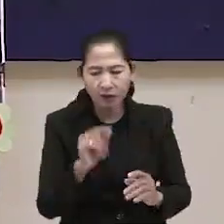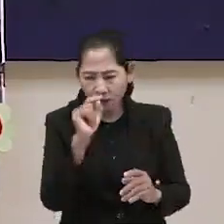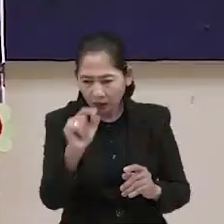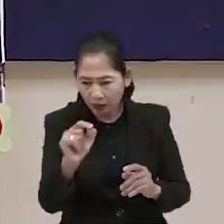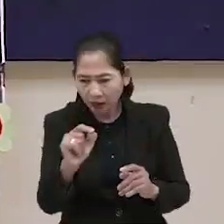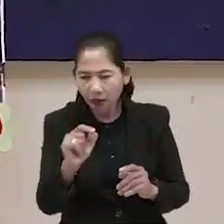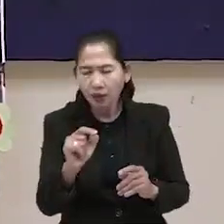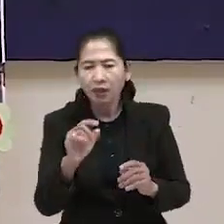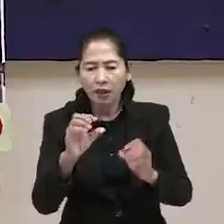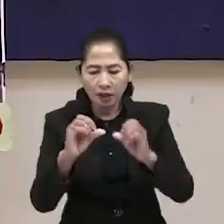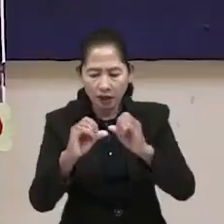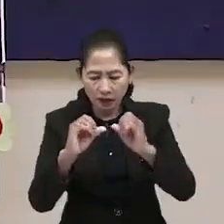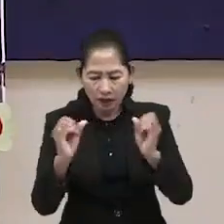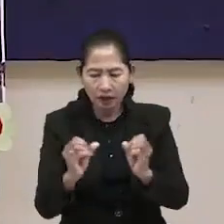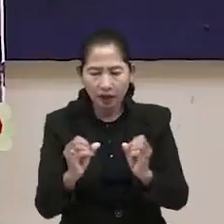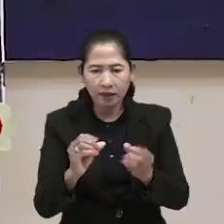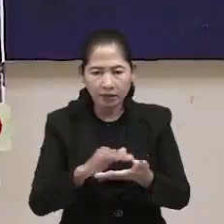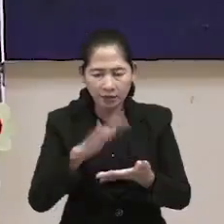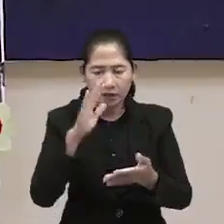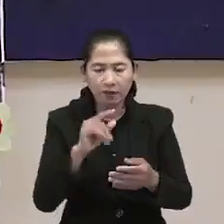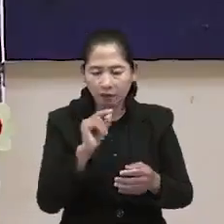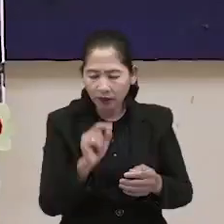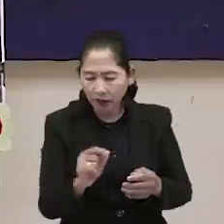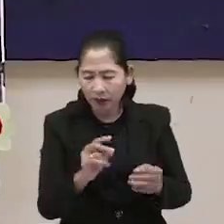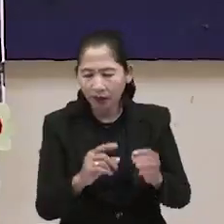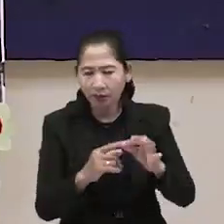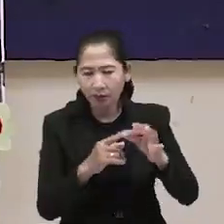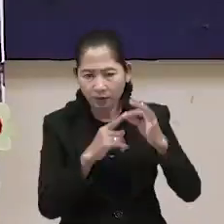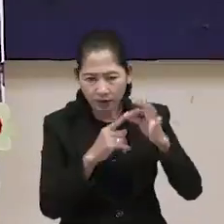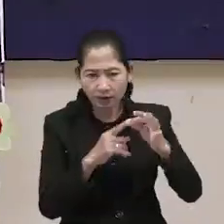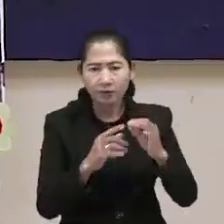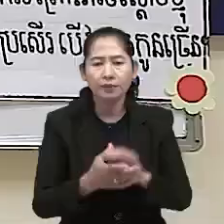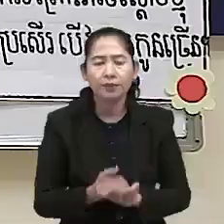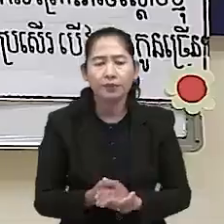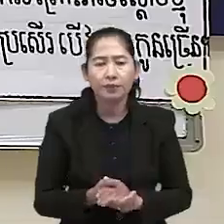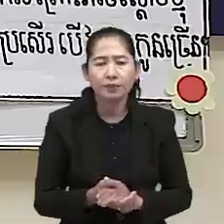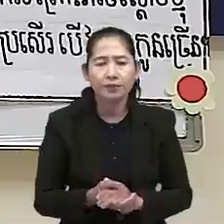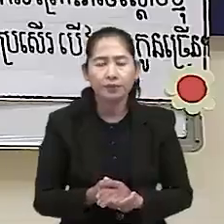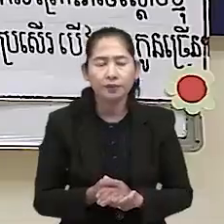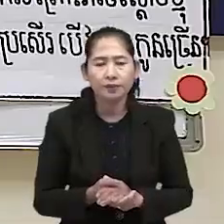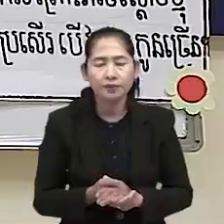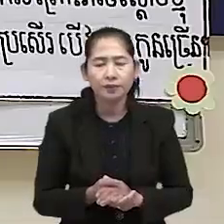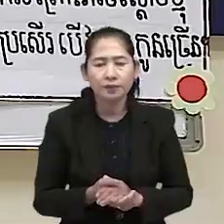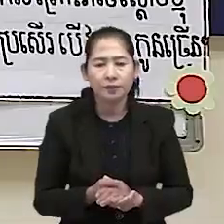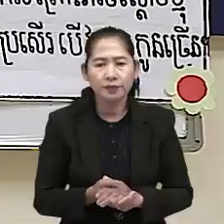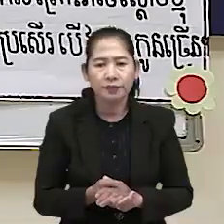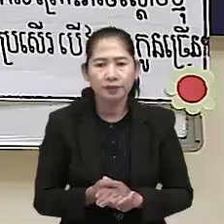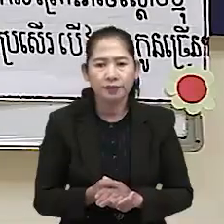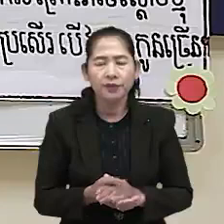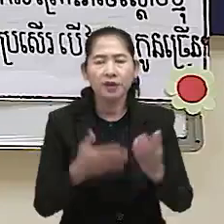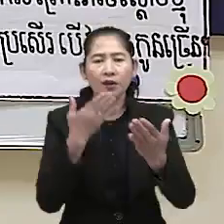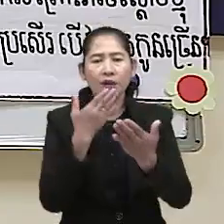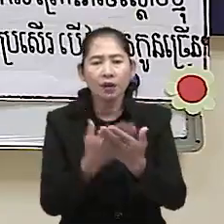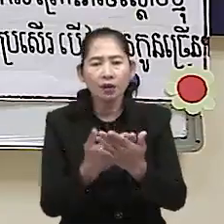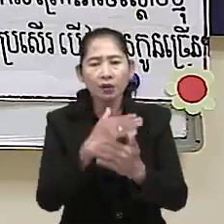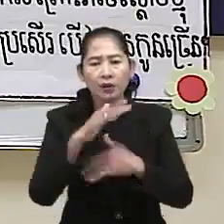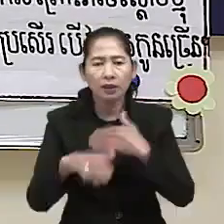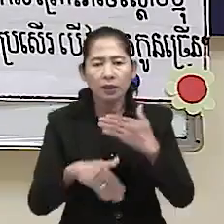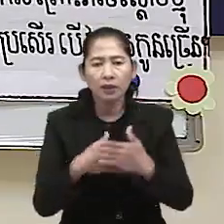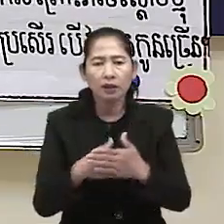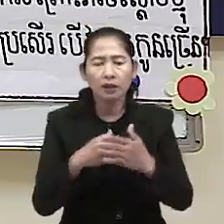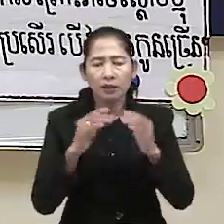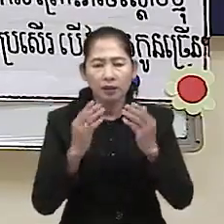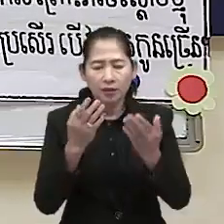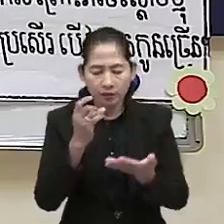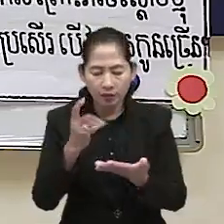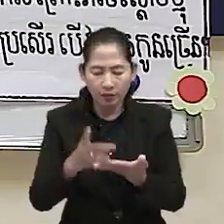ន្លែងណាឲ្យឈ្មោះថាលក្ខណៈសម្បត្តិកន្លែងណាឲ្យឈ្មោះថាផលប្រយោជន៍ណាកូនណាចាអរគុណច្រើនទាំងអស់គ្នាអញ្ចឹ